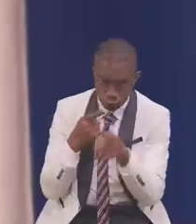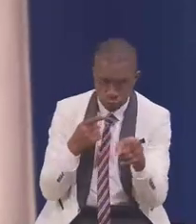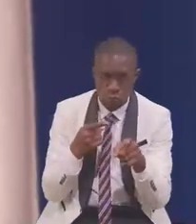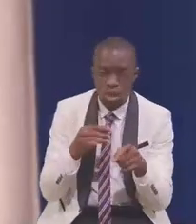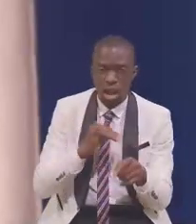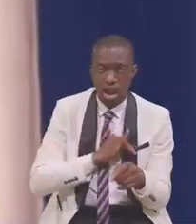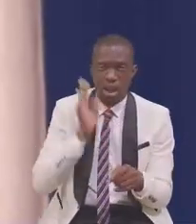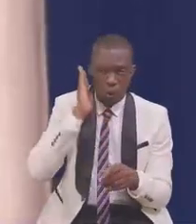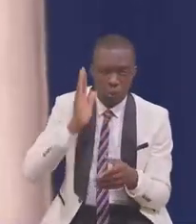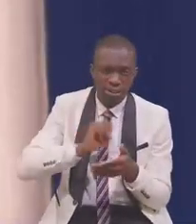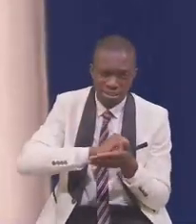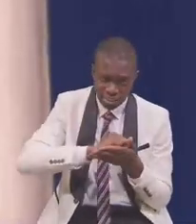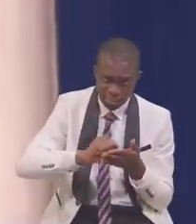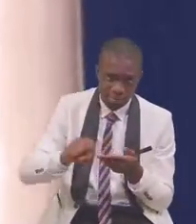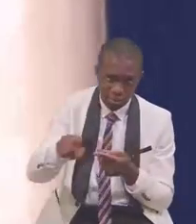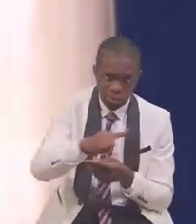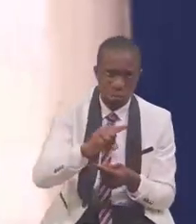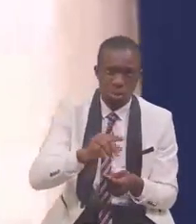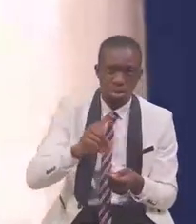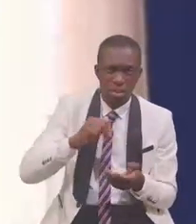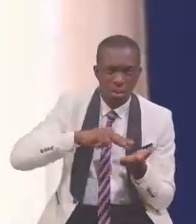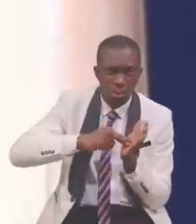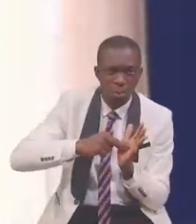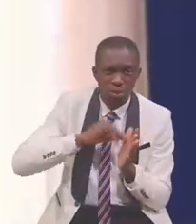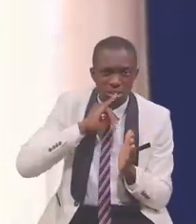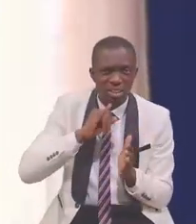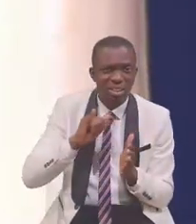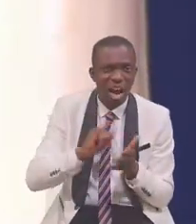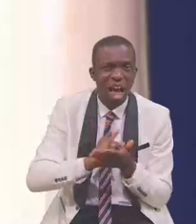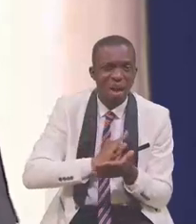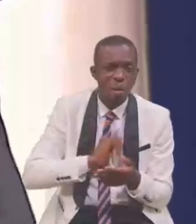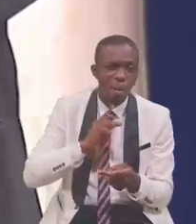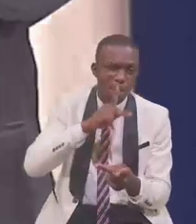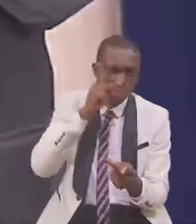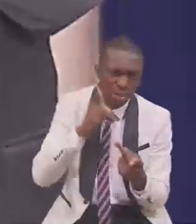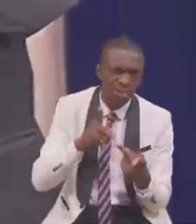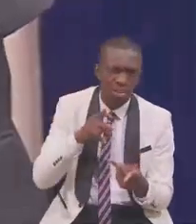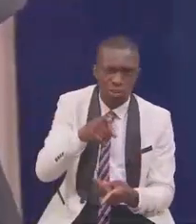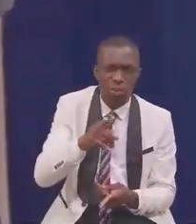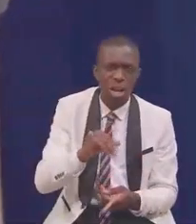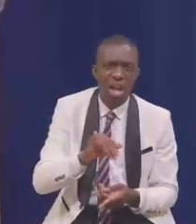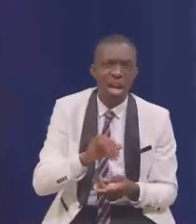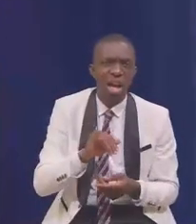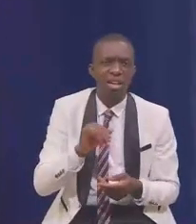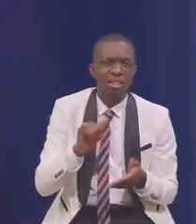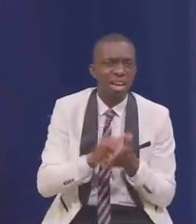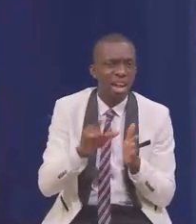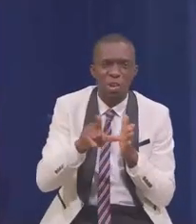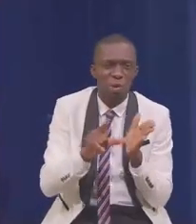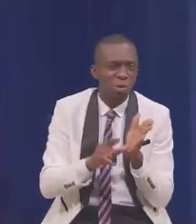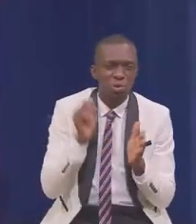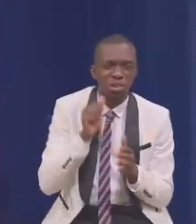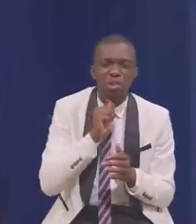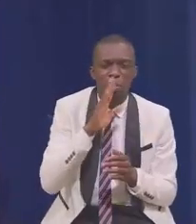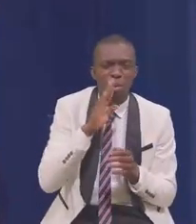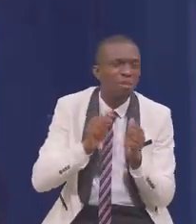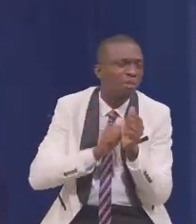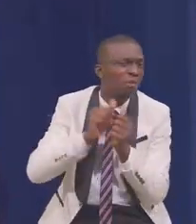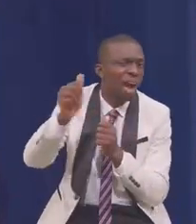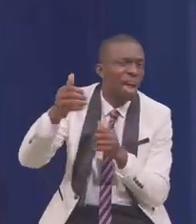vais vous perfectionner et ces lois ne seront plus loin de vous. Je vais écrire ces lois dans votre